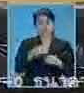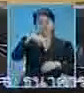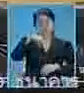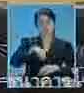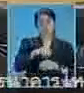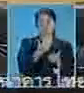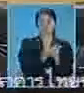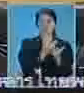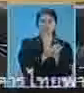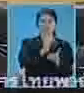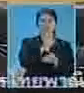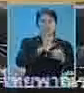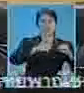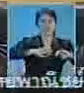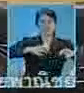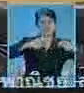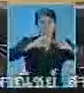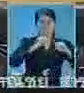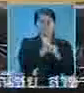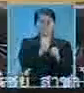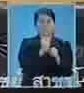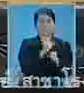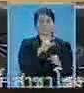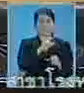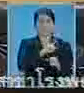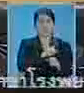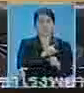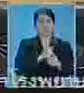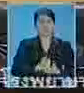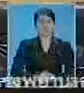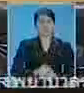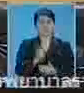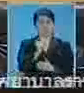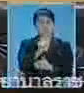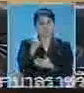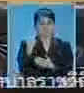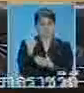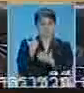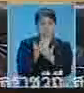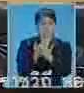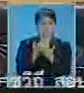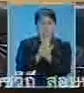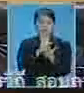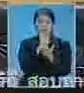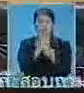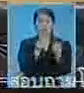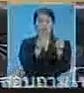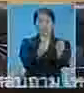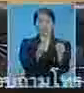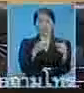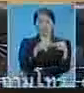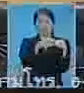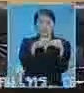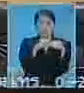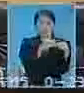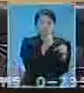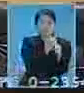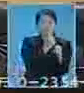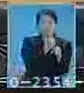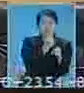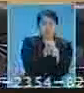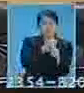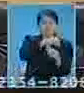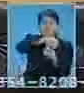ฐเนี่ยเข้ามาปฏิบัติหน้าที่แทนและโดยเฉพาะให้เน้นการปล่อยวงเงินสินเชื่อให้กับผู้ประกอบการขนาดกลางและขนาดเล็กปีนั้นเดิ